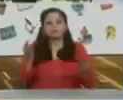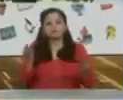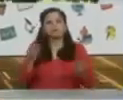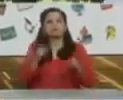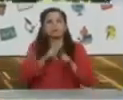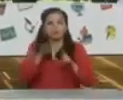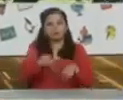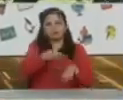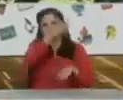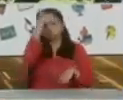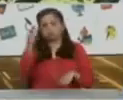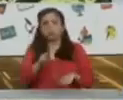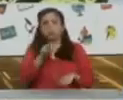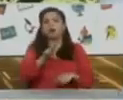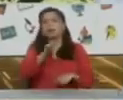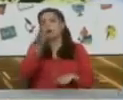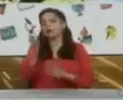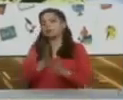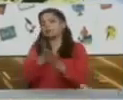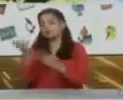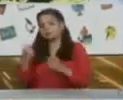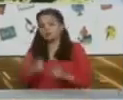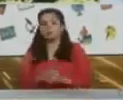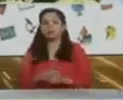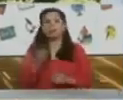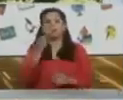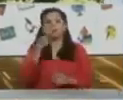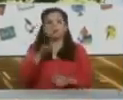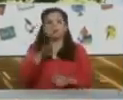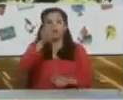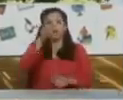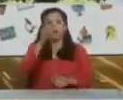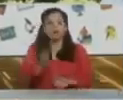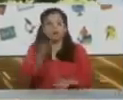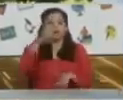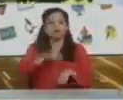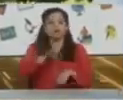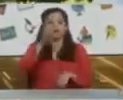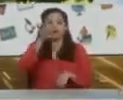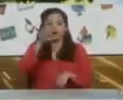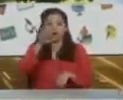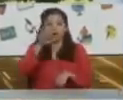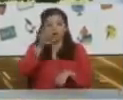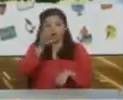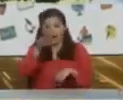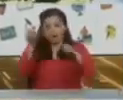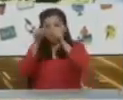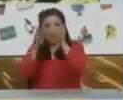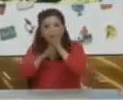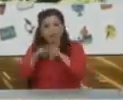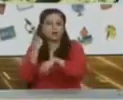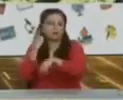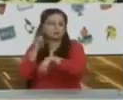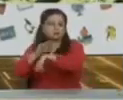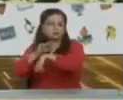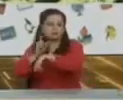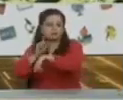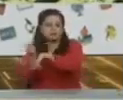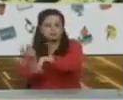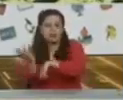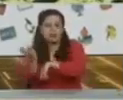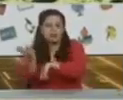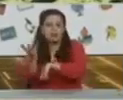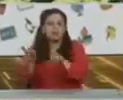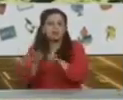तो दूसरी ओर आजकल 5 AM क्लब की भी चर्चा होती है। क्या आपने